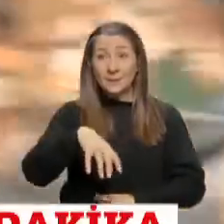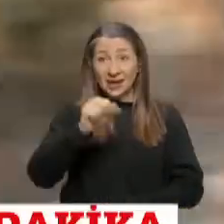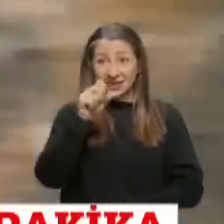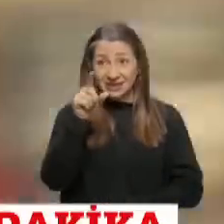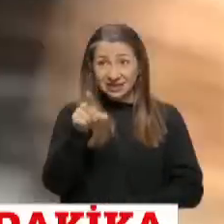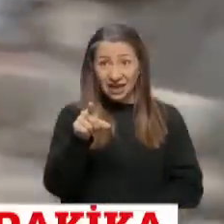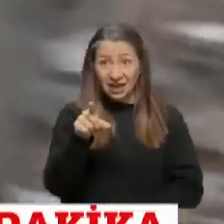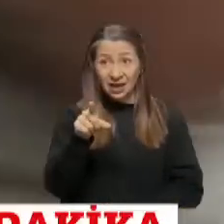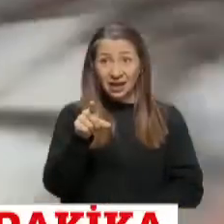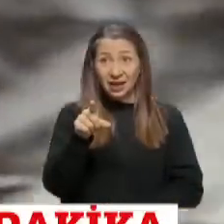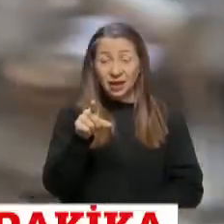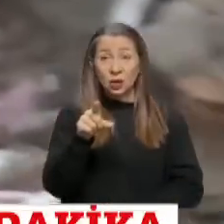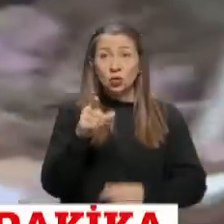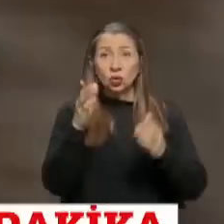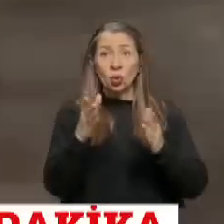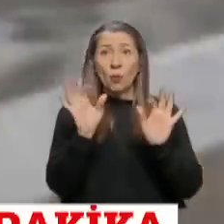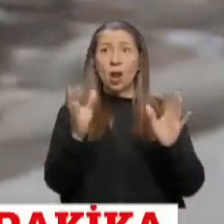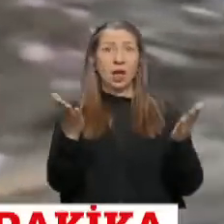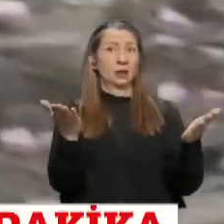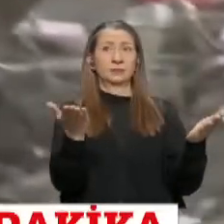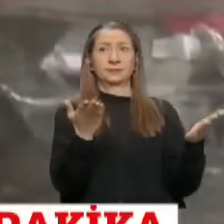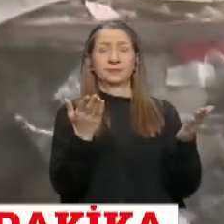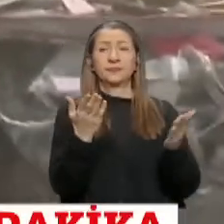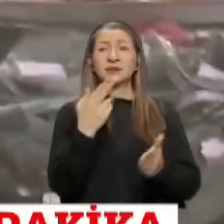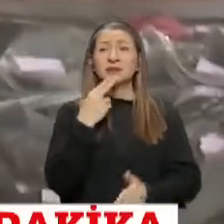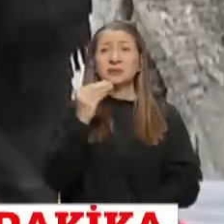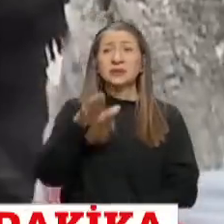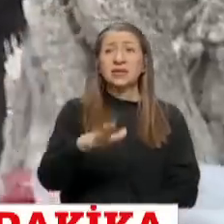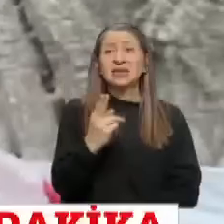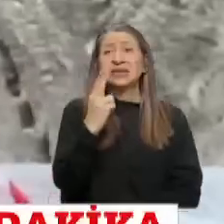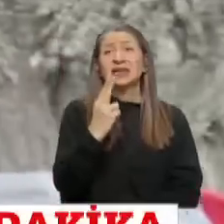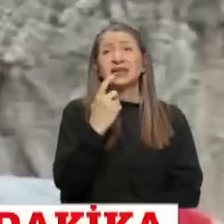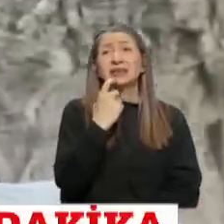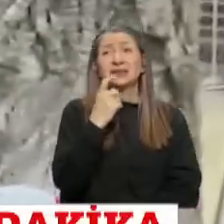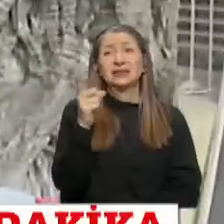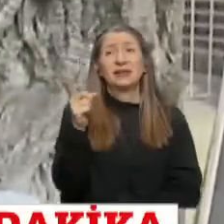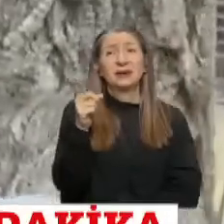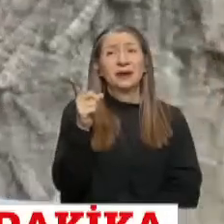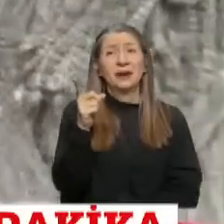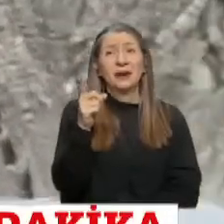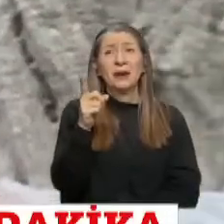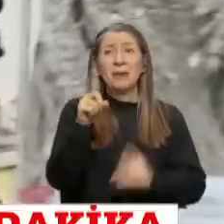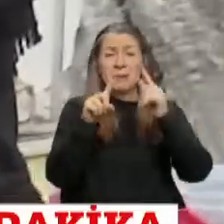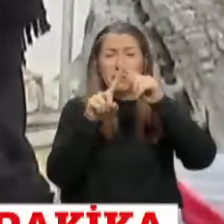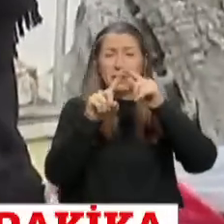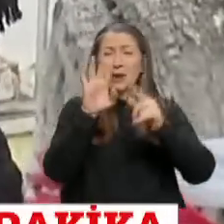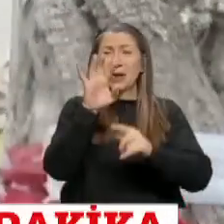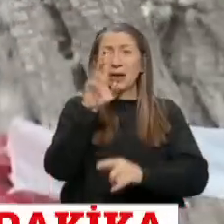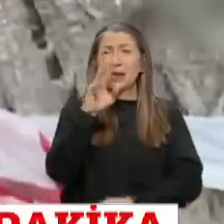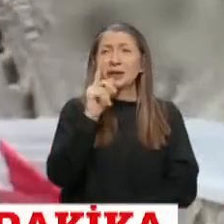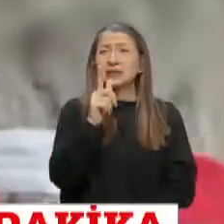merkezinde durum bu vaziyette. Küçük kız çocuğu 7 yaşında. Parmaklarını görüyorlar